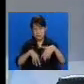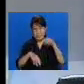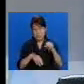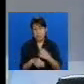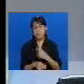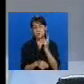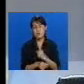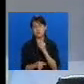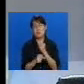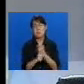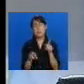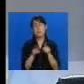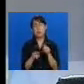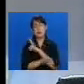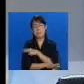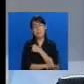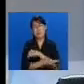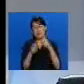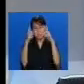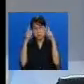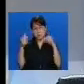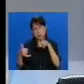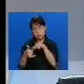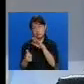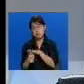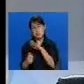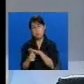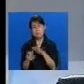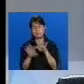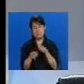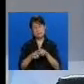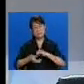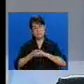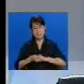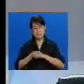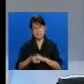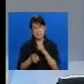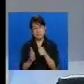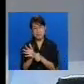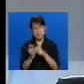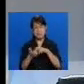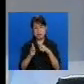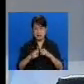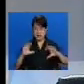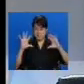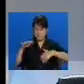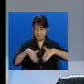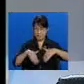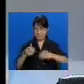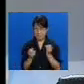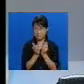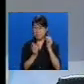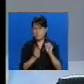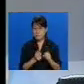ะยังต้องทำหน้าที่พยาบาลให้กับผู้ป่วยไปด้วยก็ถือเป็นการสร้างมิตรภาพและลดช่องว่างระหว่างภาครัฐและชาวบ้านได้เป็นอย่างดี